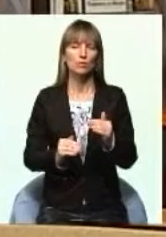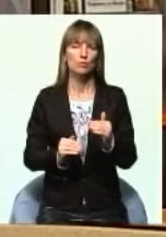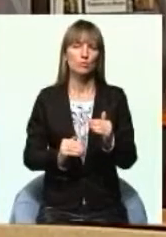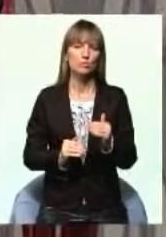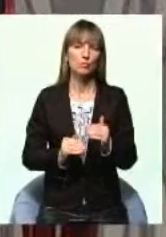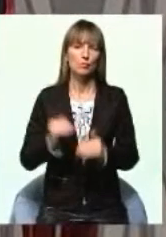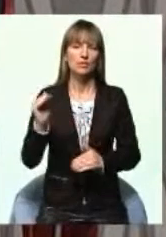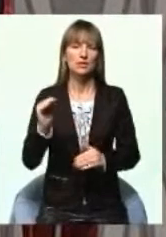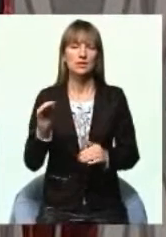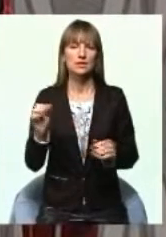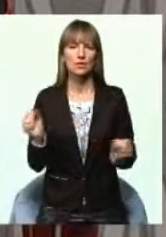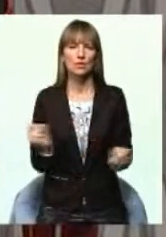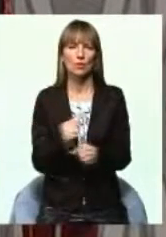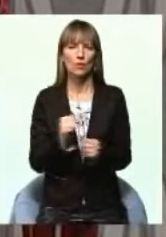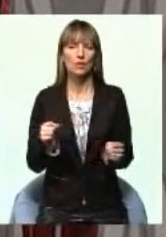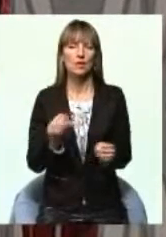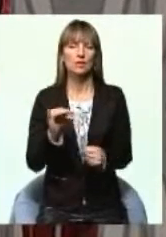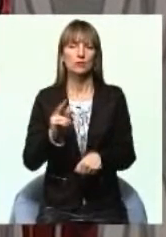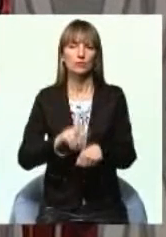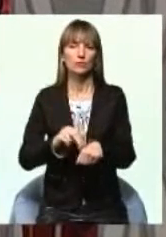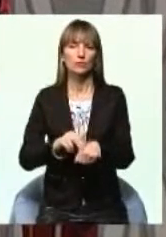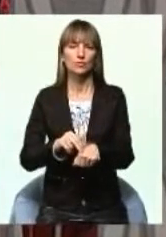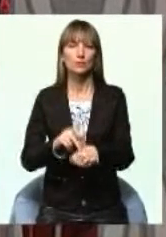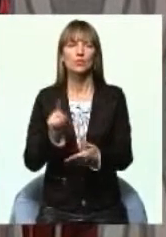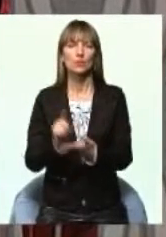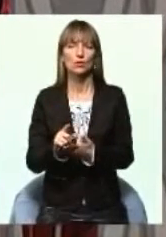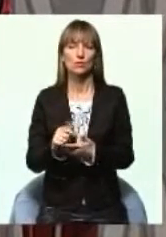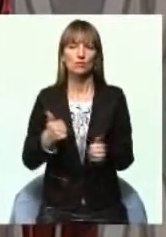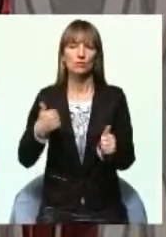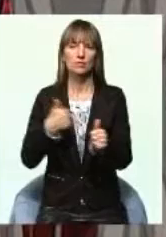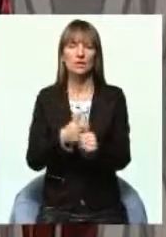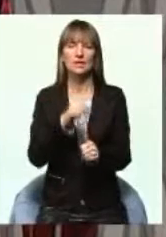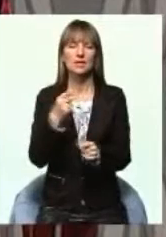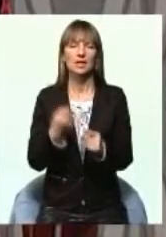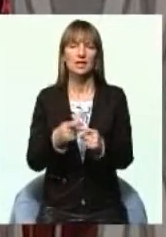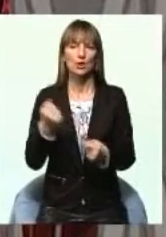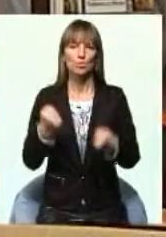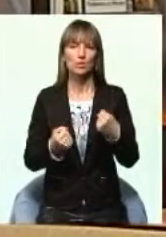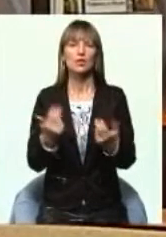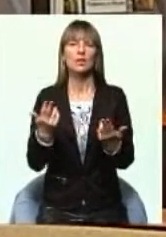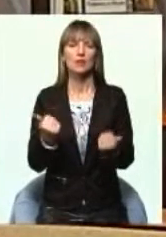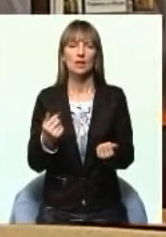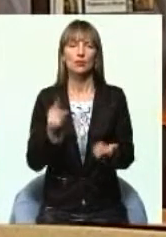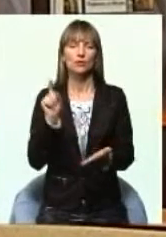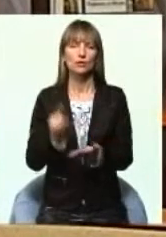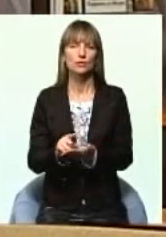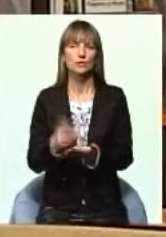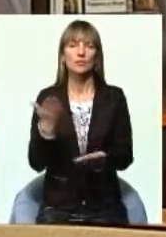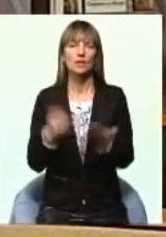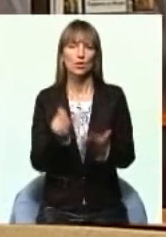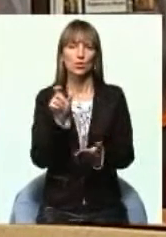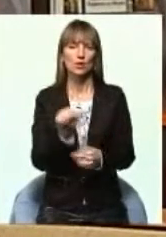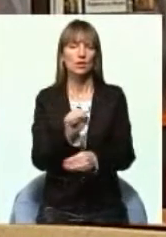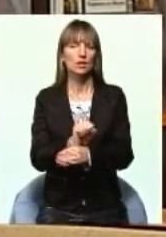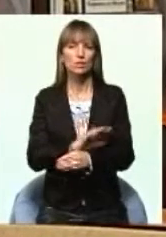швидкість, наприклад, а чи інспектори ці мусять їхати за цією машиною, за цим водієм? Так, звичайно, мусять, тому що якщо людину